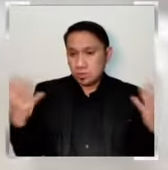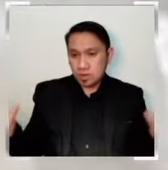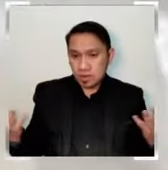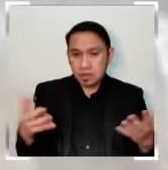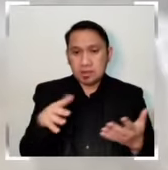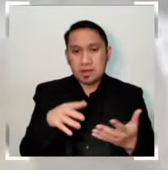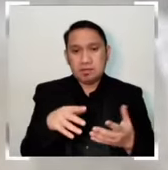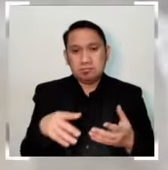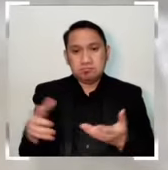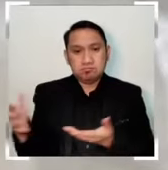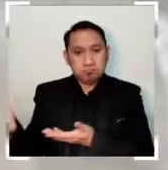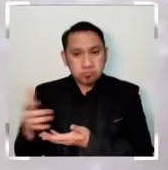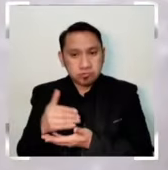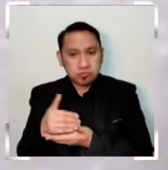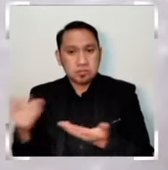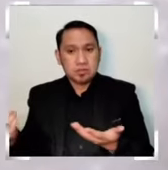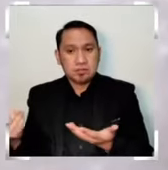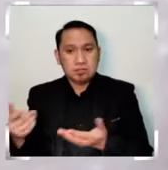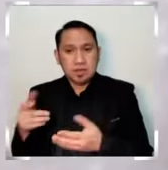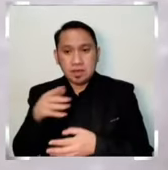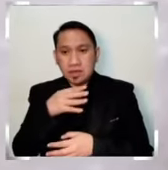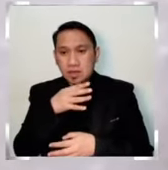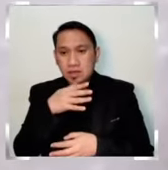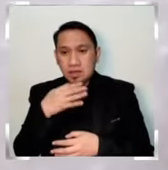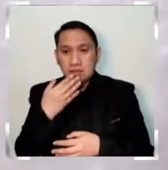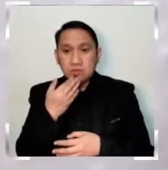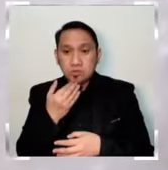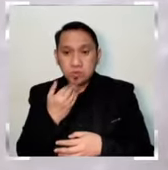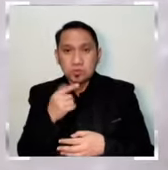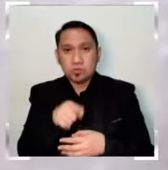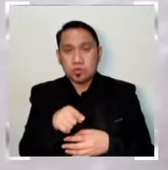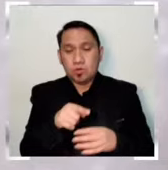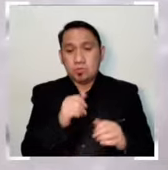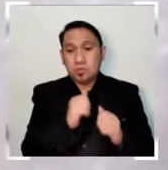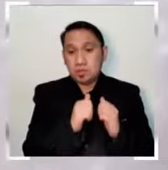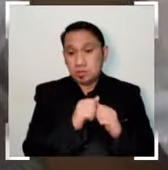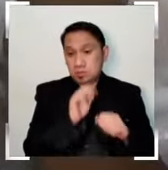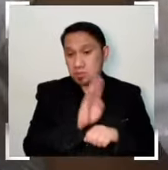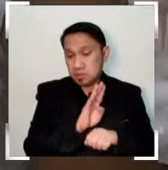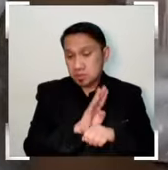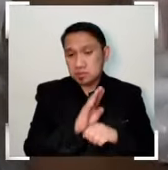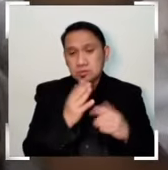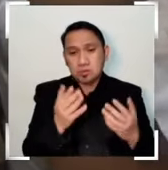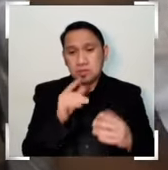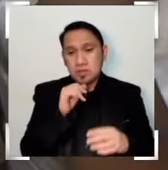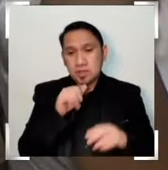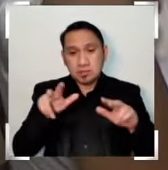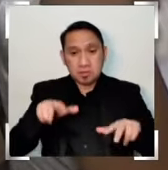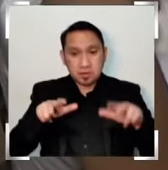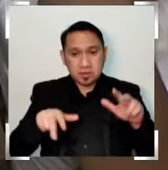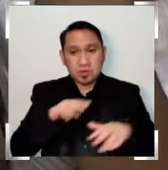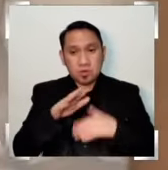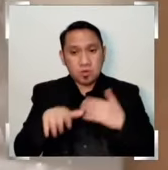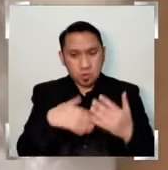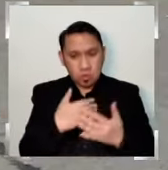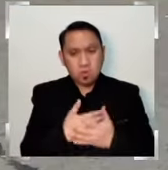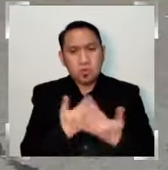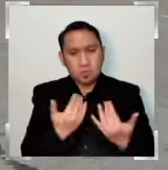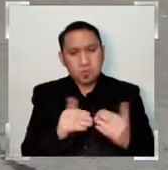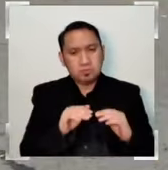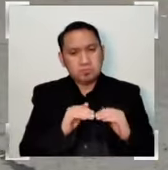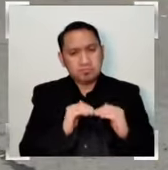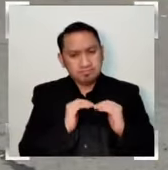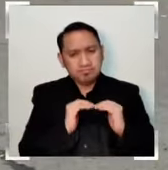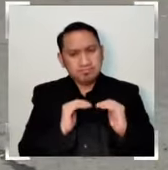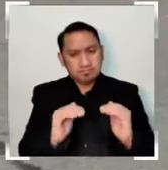harvest. So hindi magpapanik yung mga trader na makaubusan. So everything will be steady and stable yung presyo.